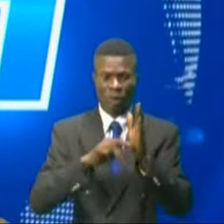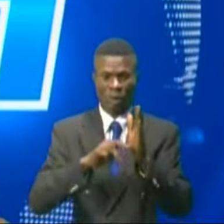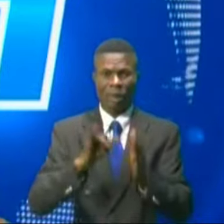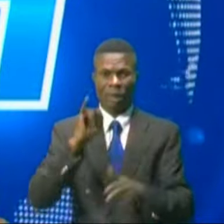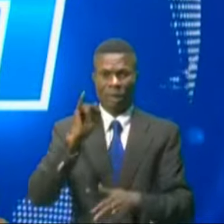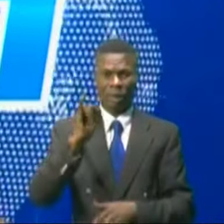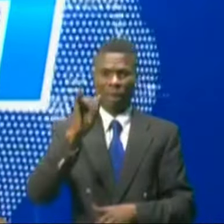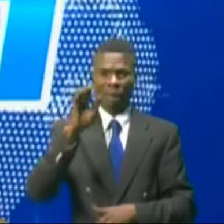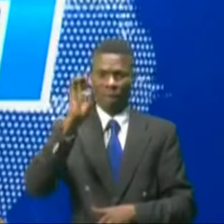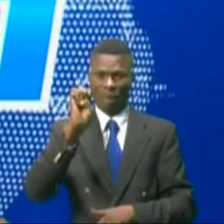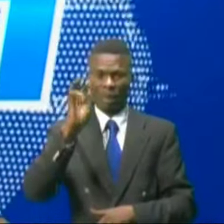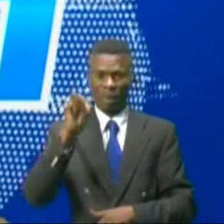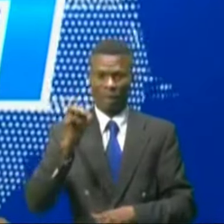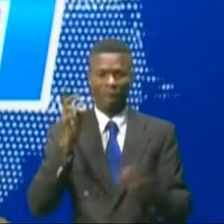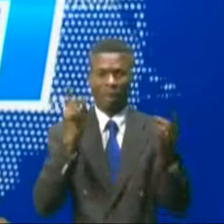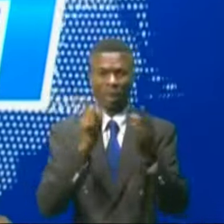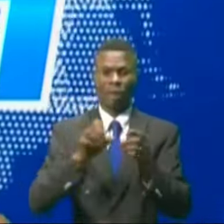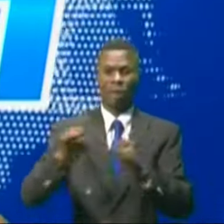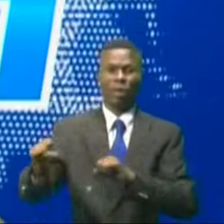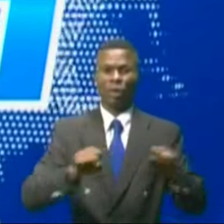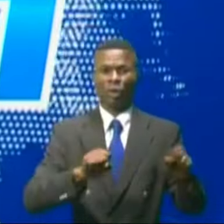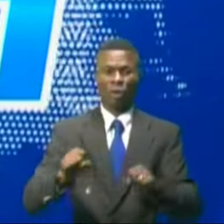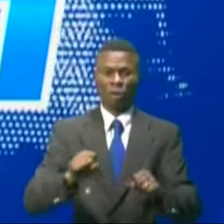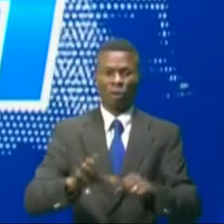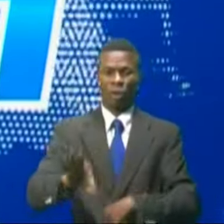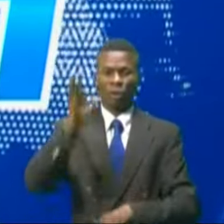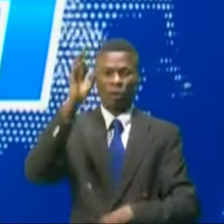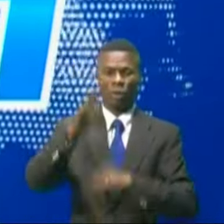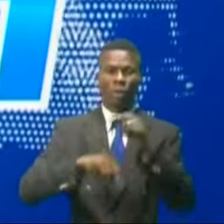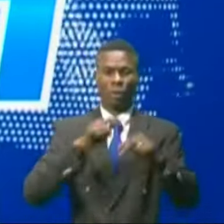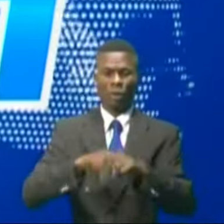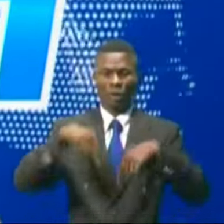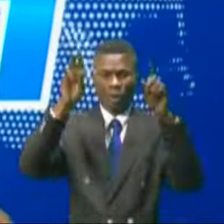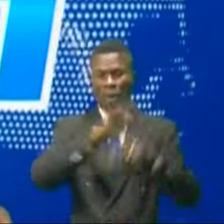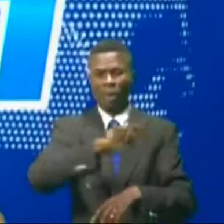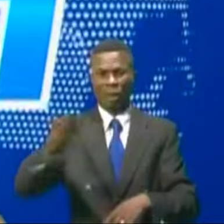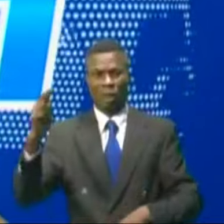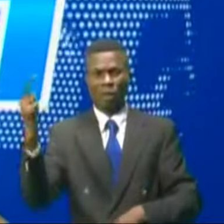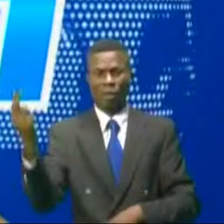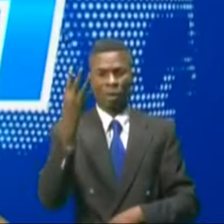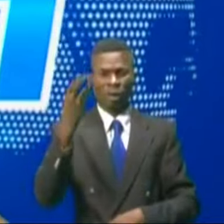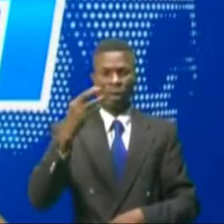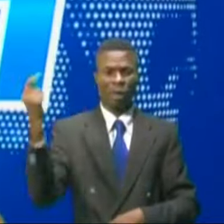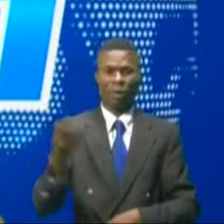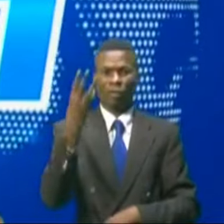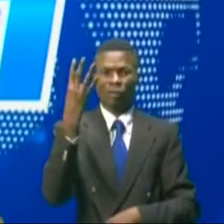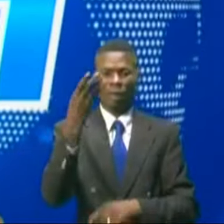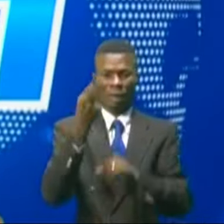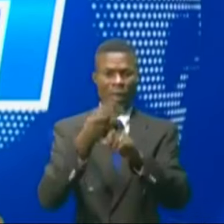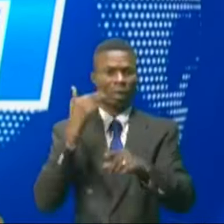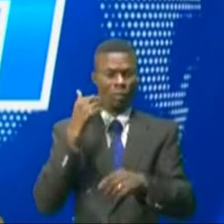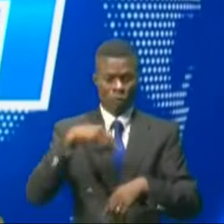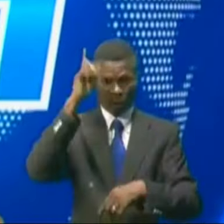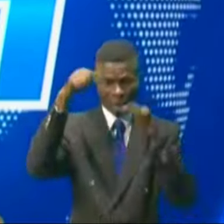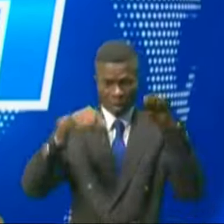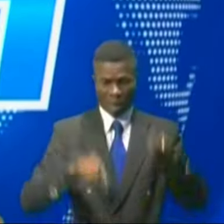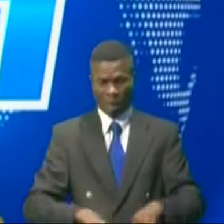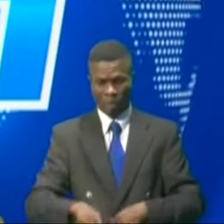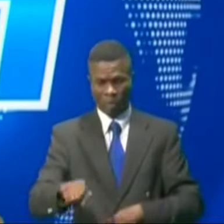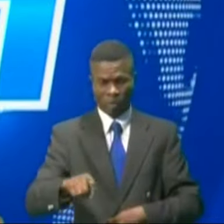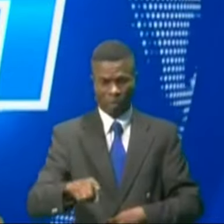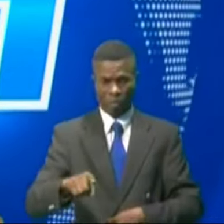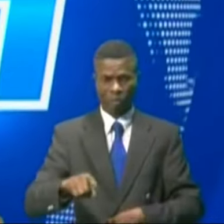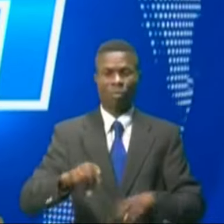vont affronter les épreuves du jury national édition 2024 le 24 juin de l'année en cours. Ce matin, le